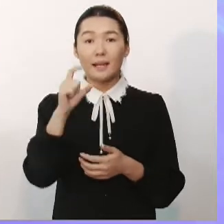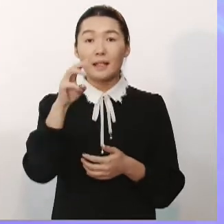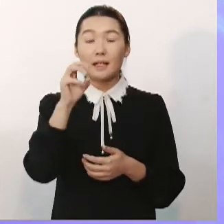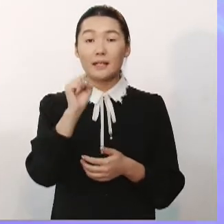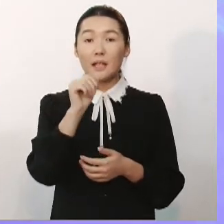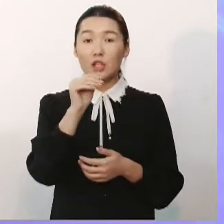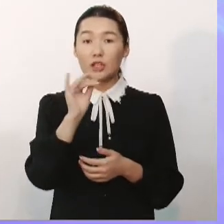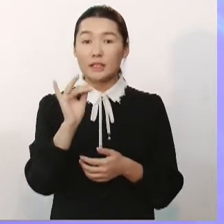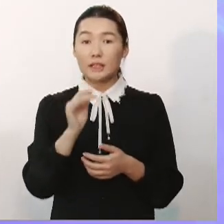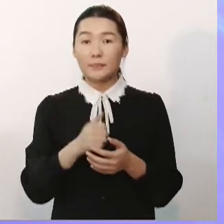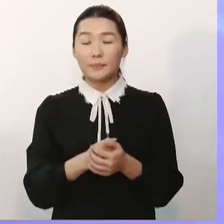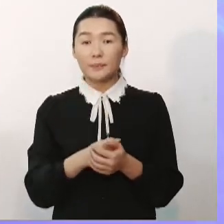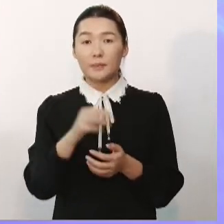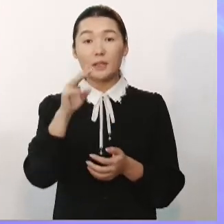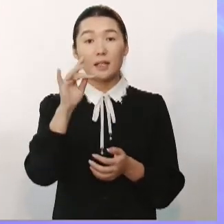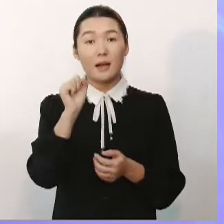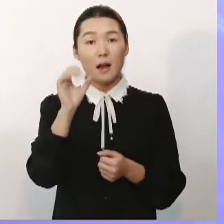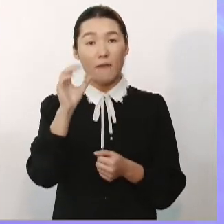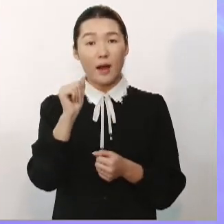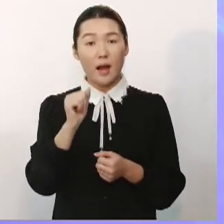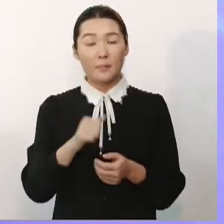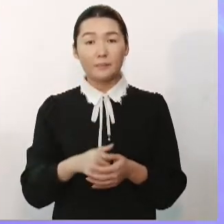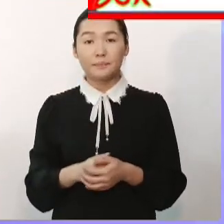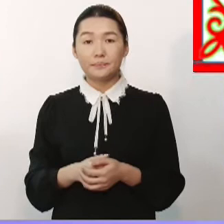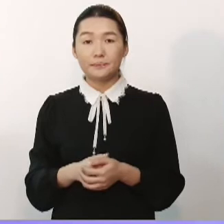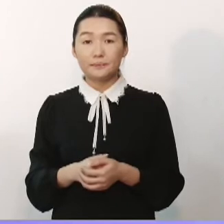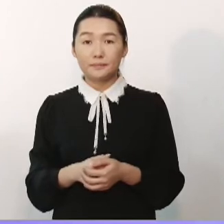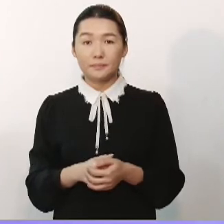этажи, трава.